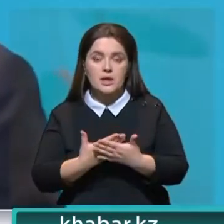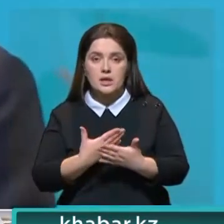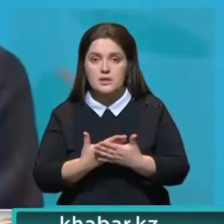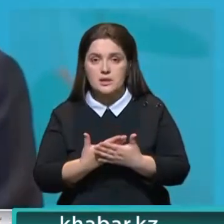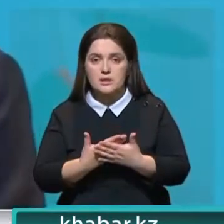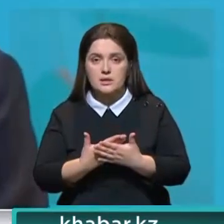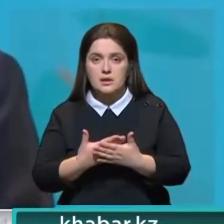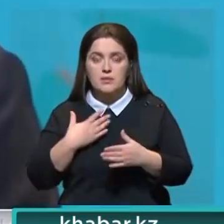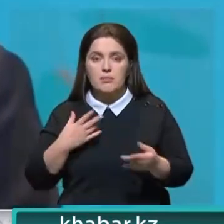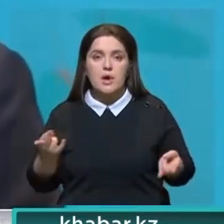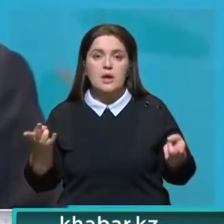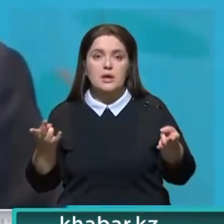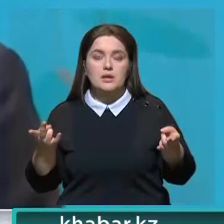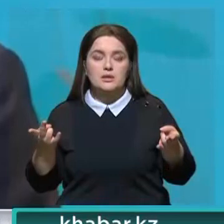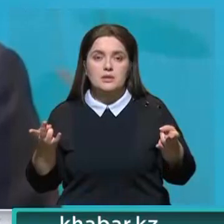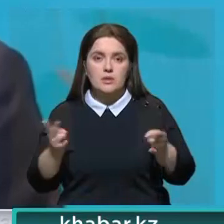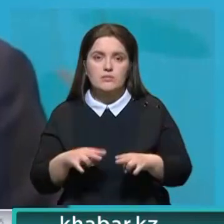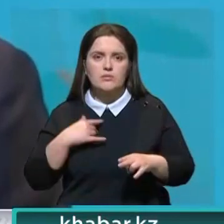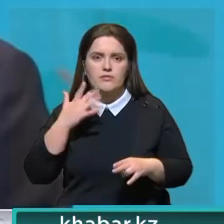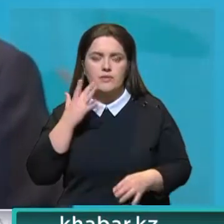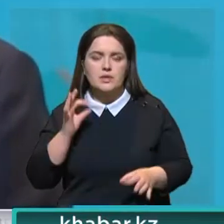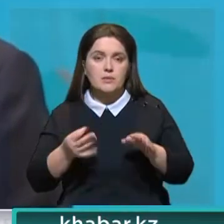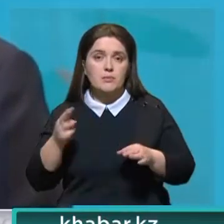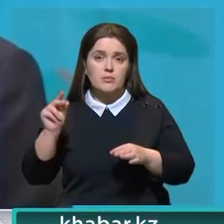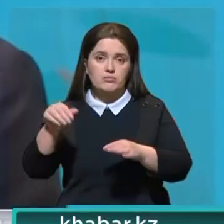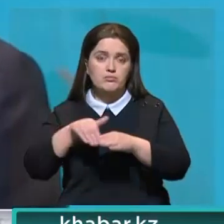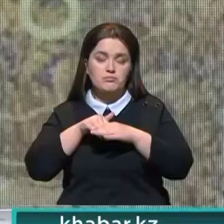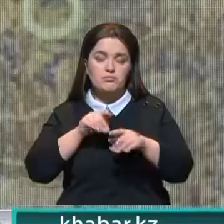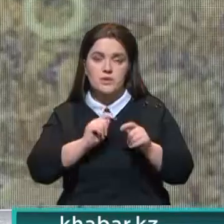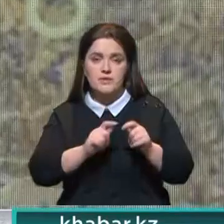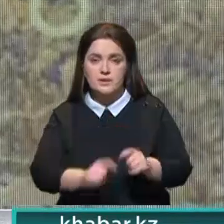мы остаемся таким островом стабильности для инвесторов.